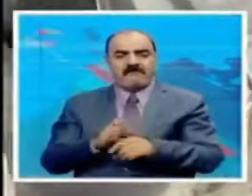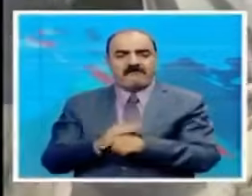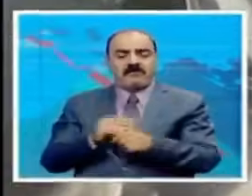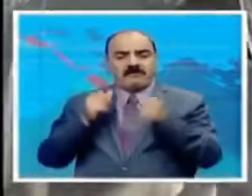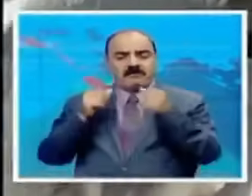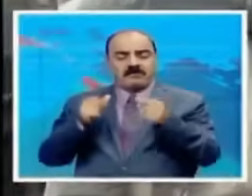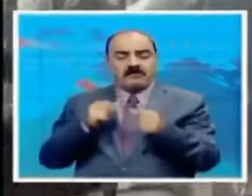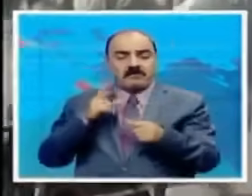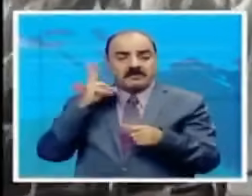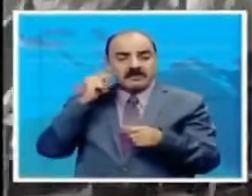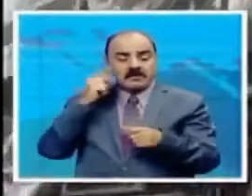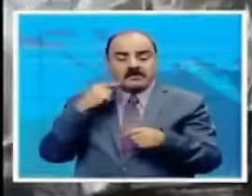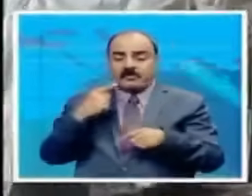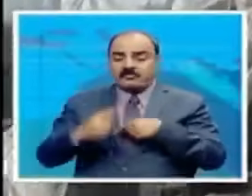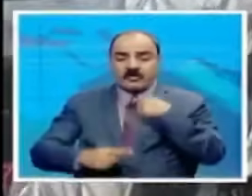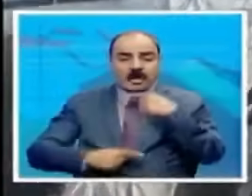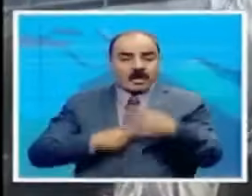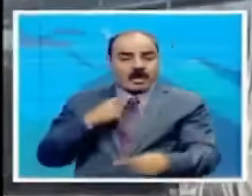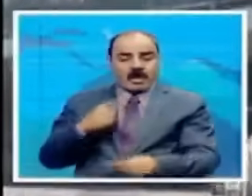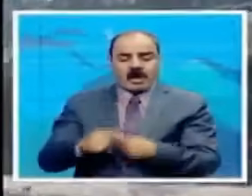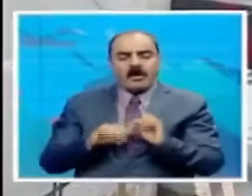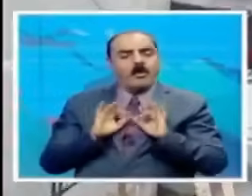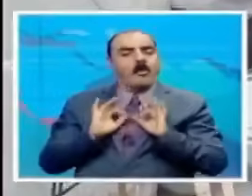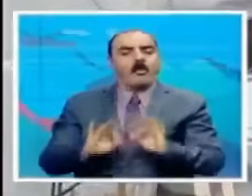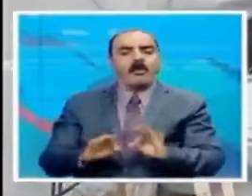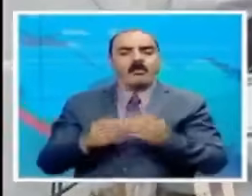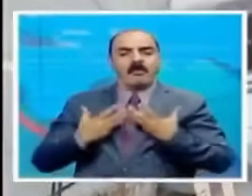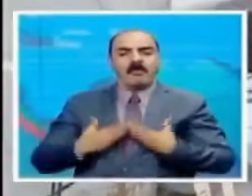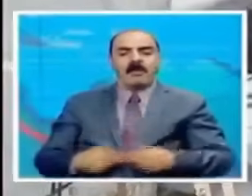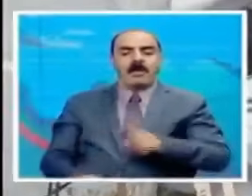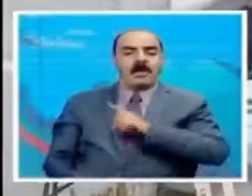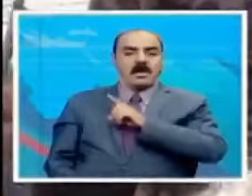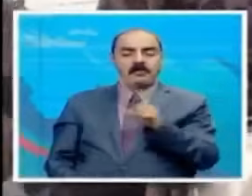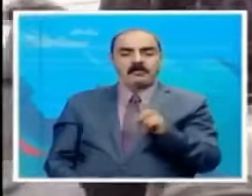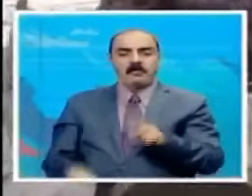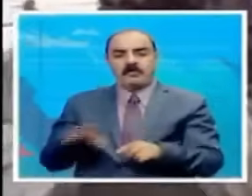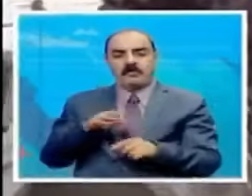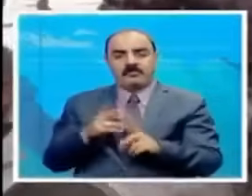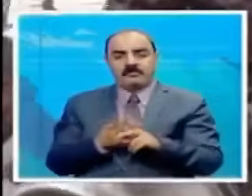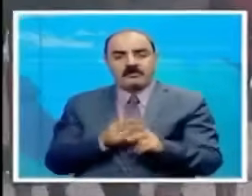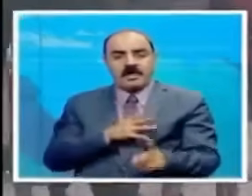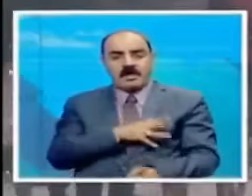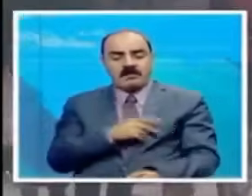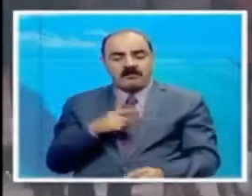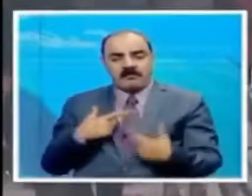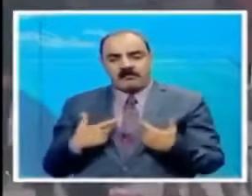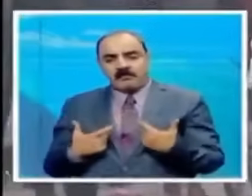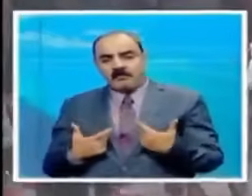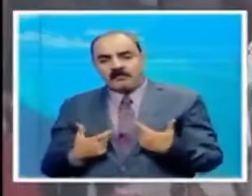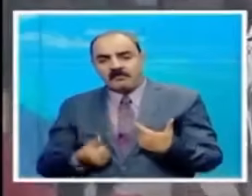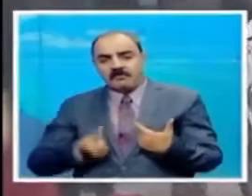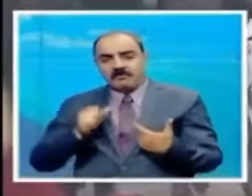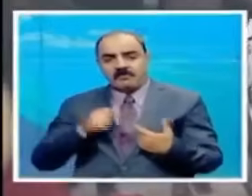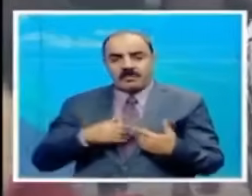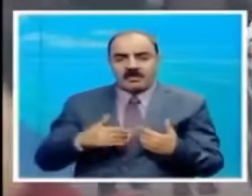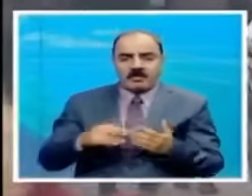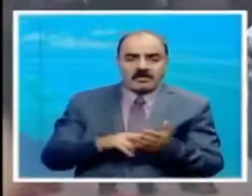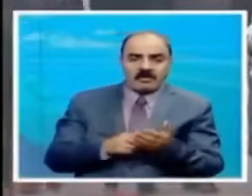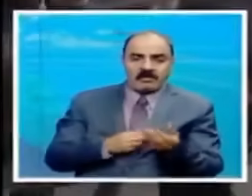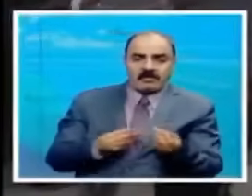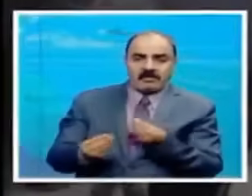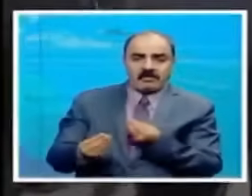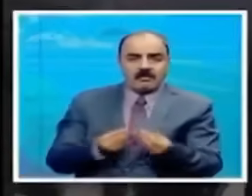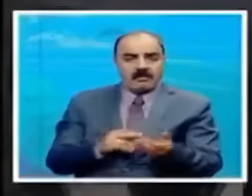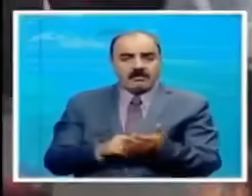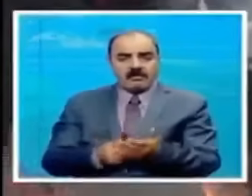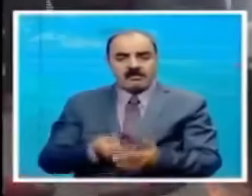وإعلان إسرائيلي باستمرار العمليات، بينما يترقب سكان قطاع غزة ما ستسفر عنه